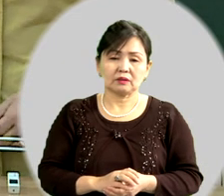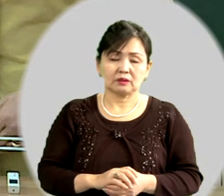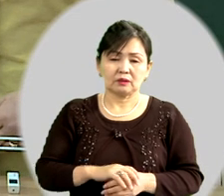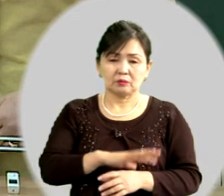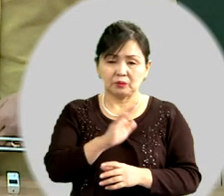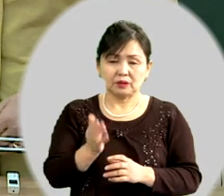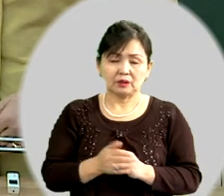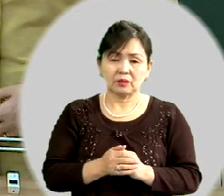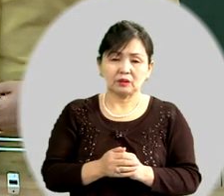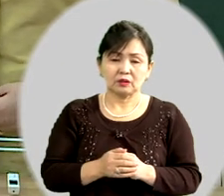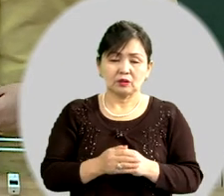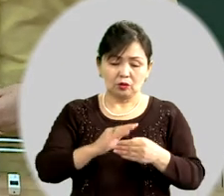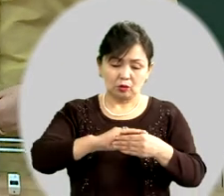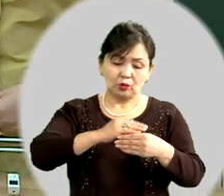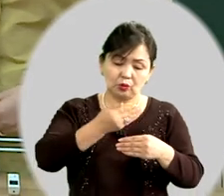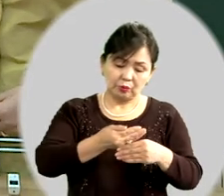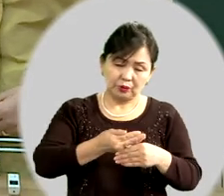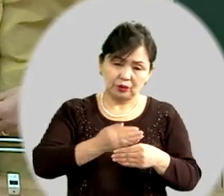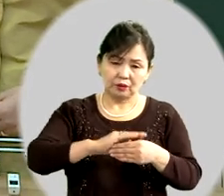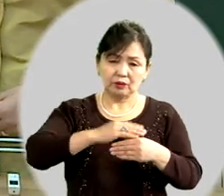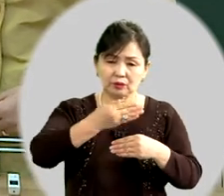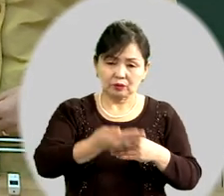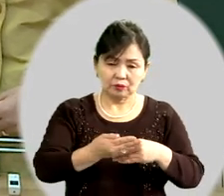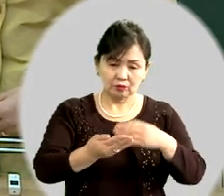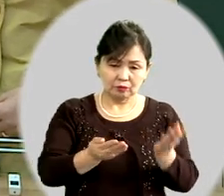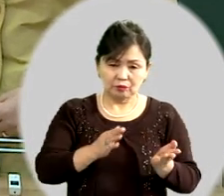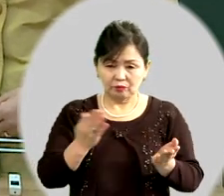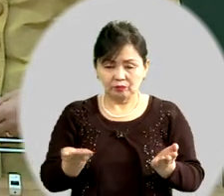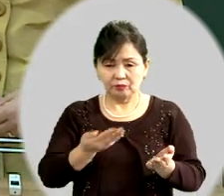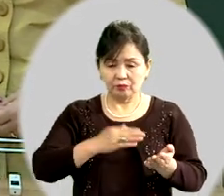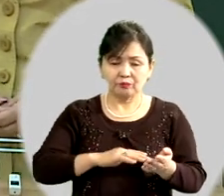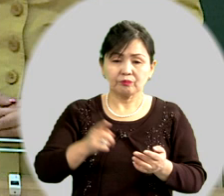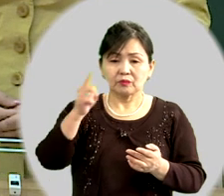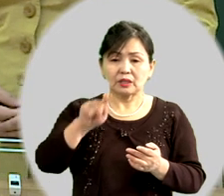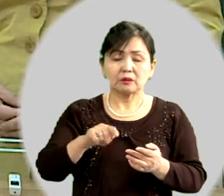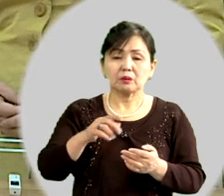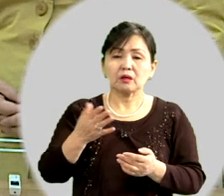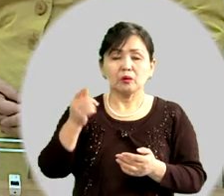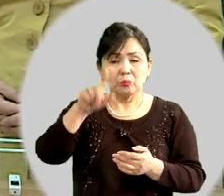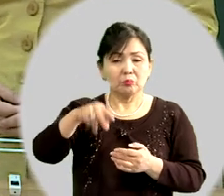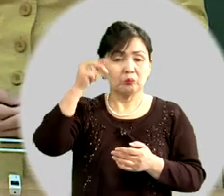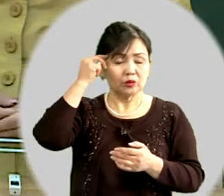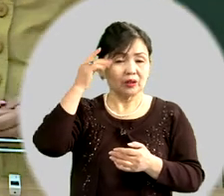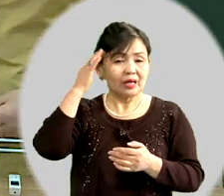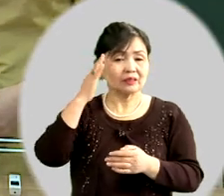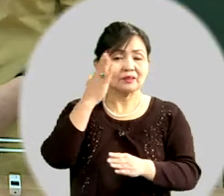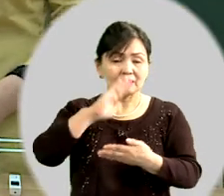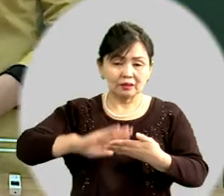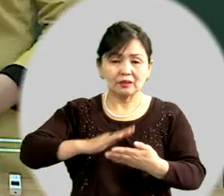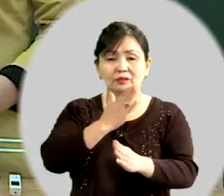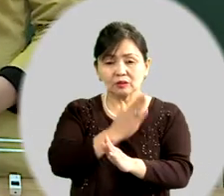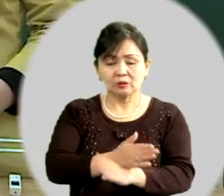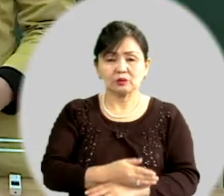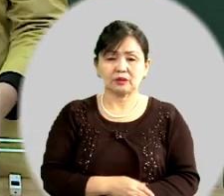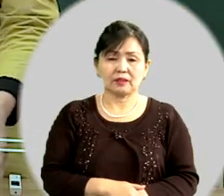сая кубийн дэлгэсийн талбайг яаж олох аргатай танилцлаа. Одоо багш нь та нарыг нэг загварт анхаарлаа